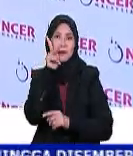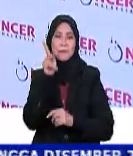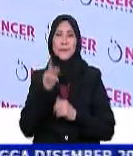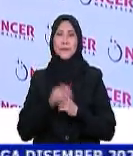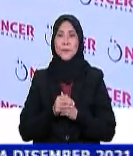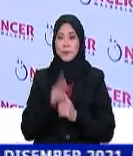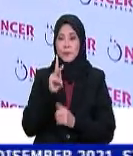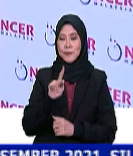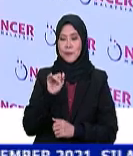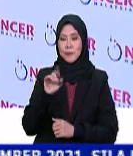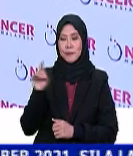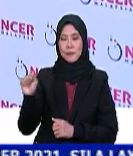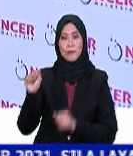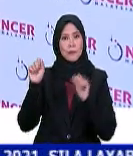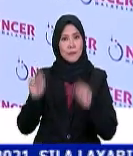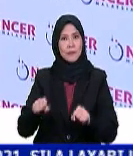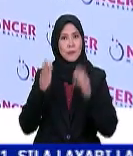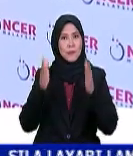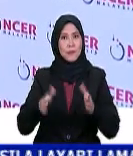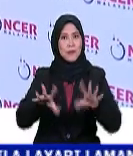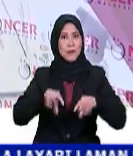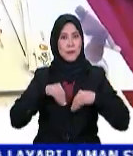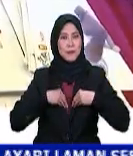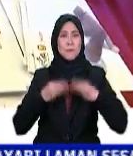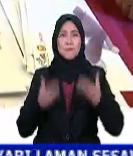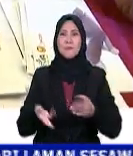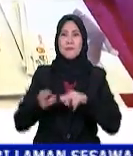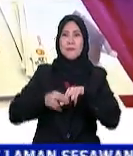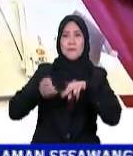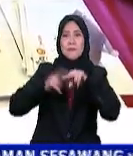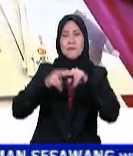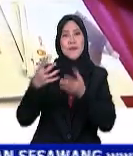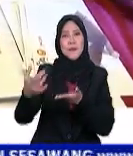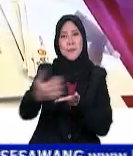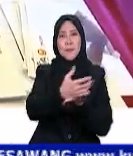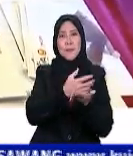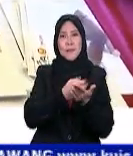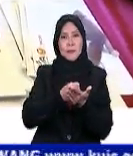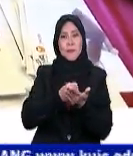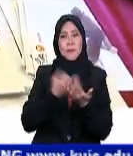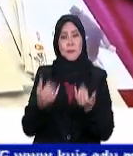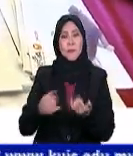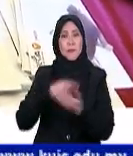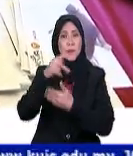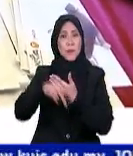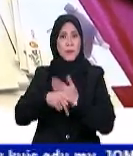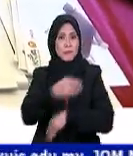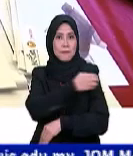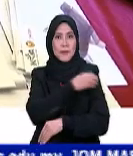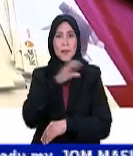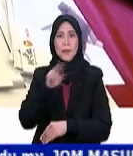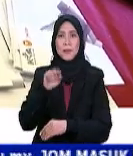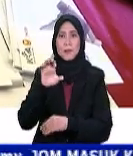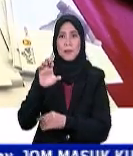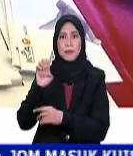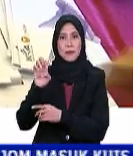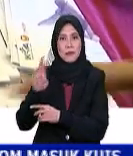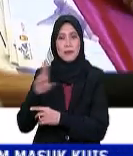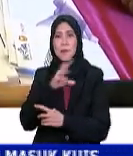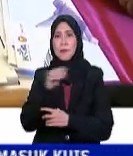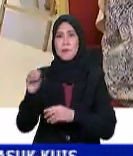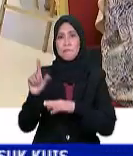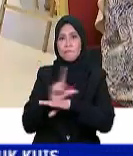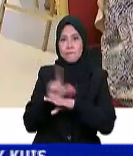program KIDA turut membolehkan penerima meningkatkan pendapatan mereka seperti program Empower NCER, Pelatihan Kemahiran